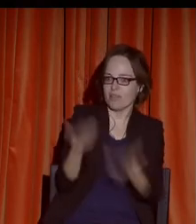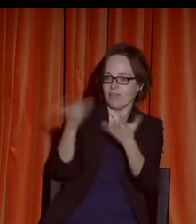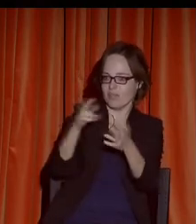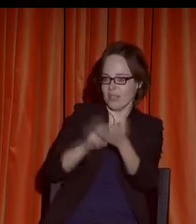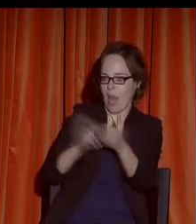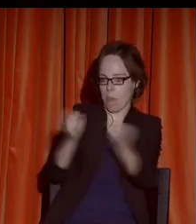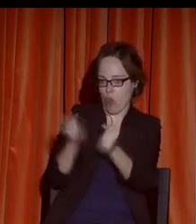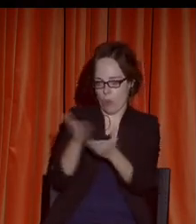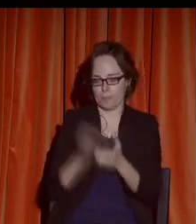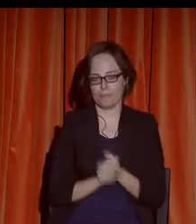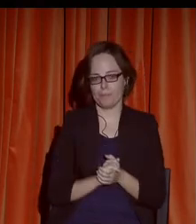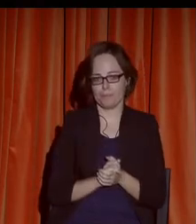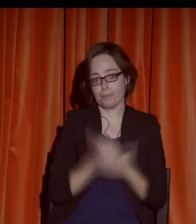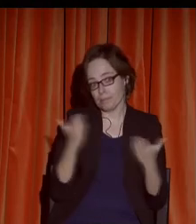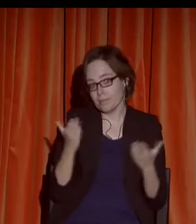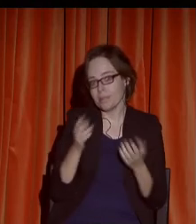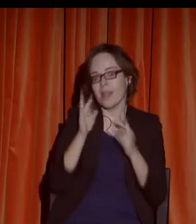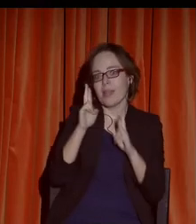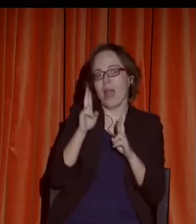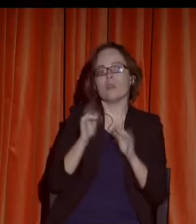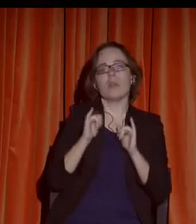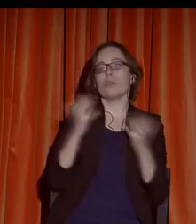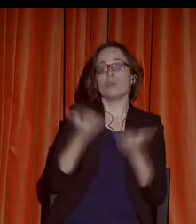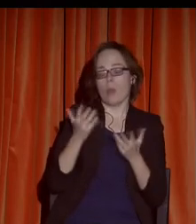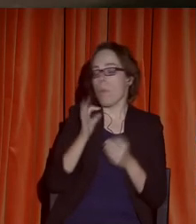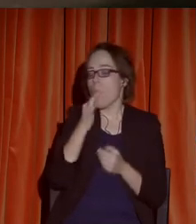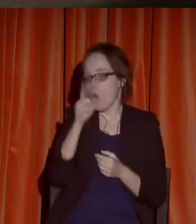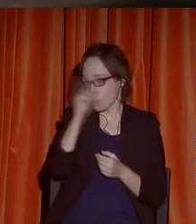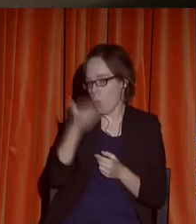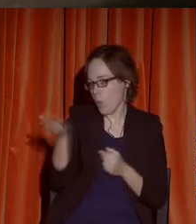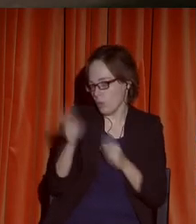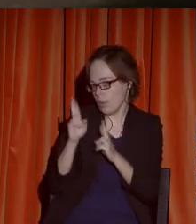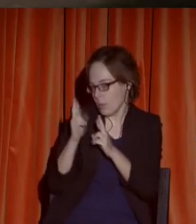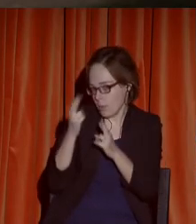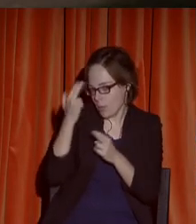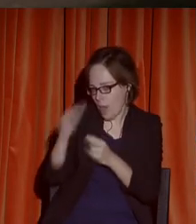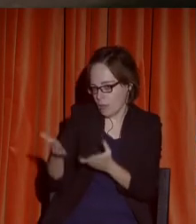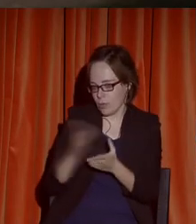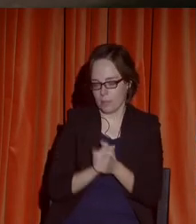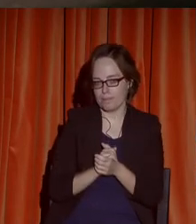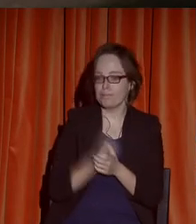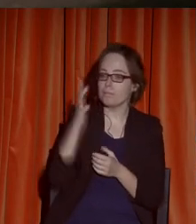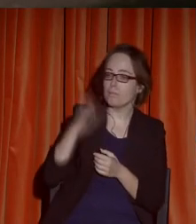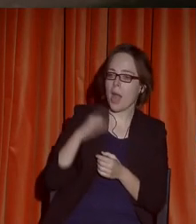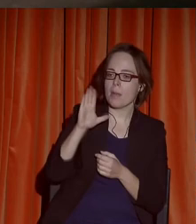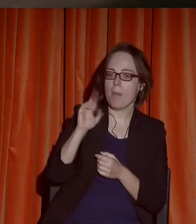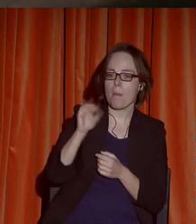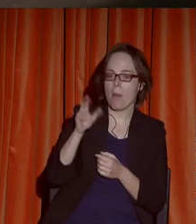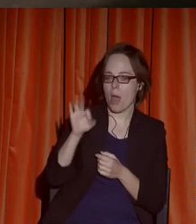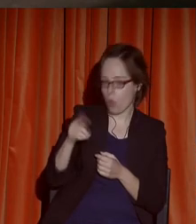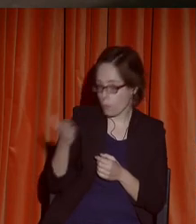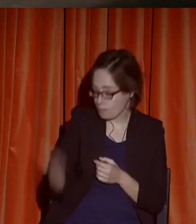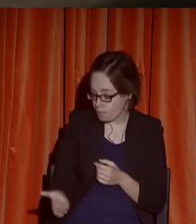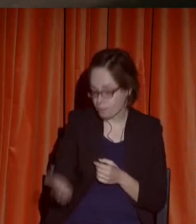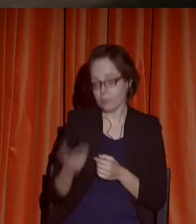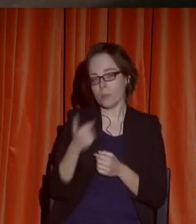Nadzieja w młodym pokoleniu. Pani Barbaro, to, co obserwujemy,